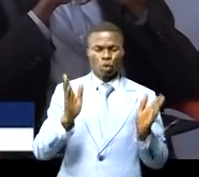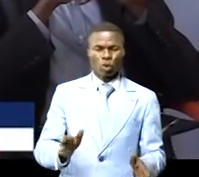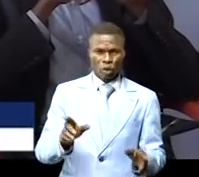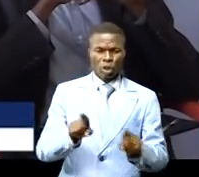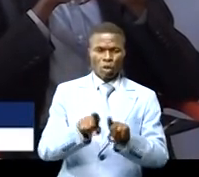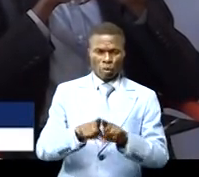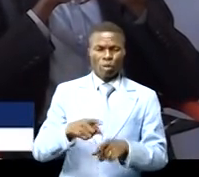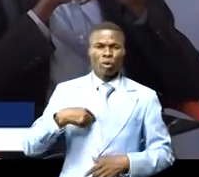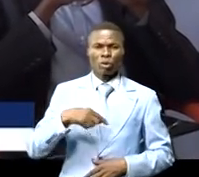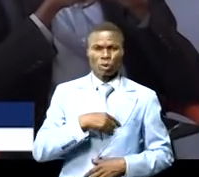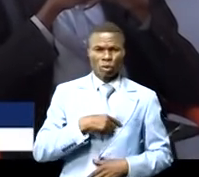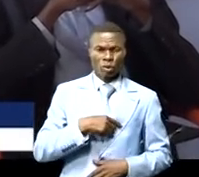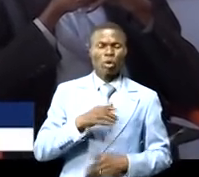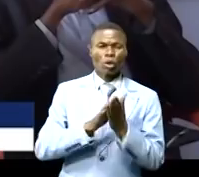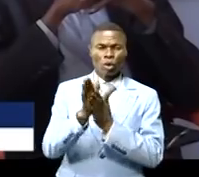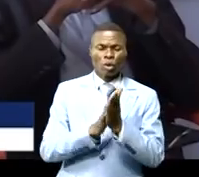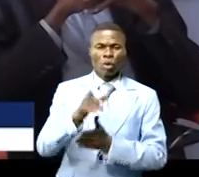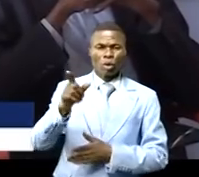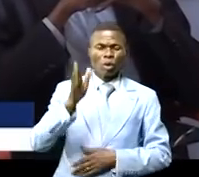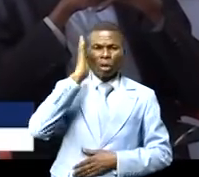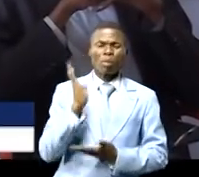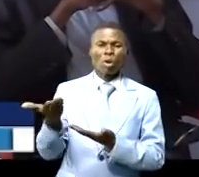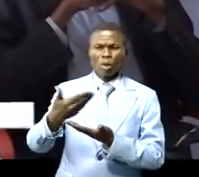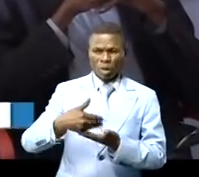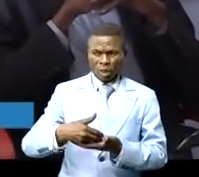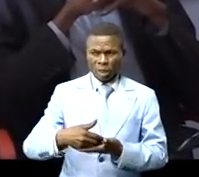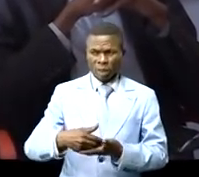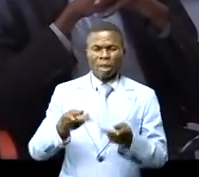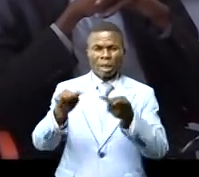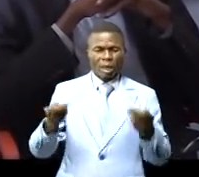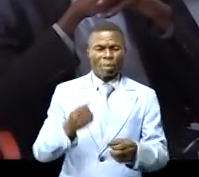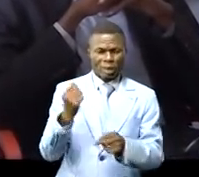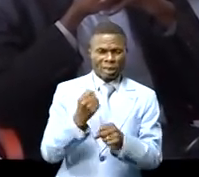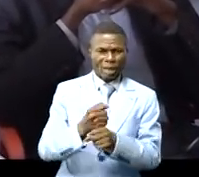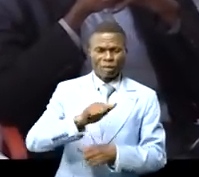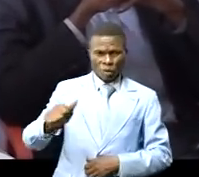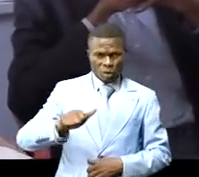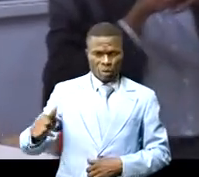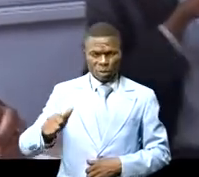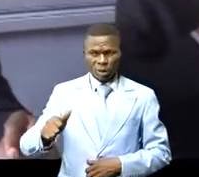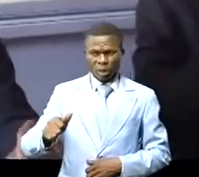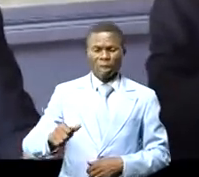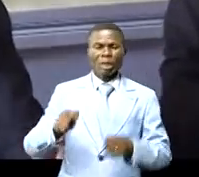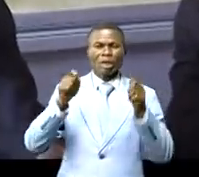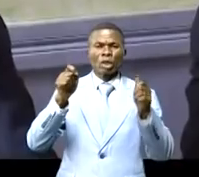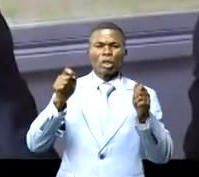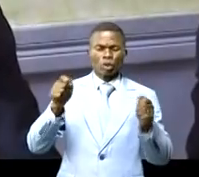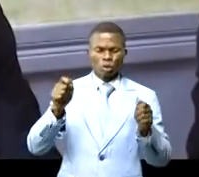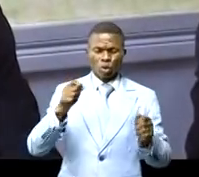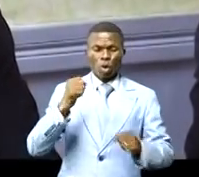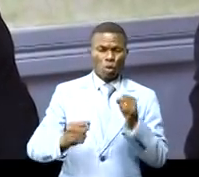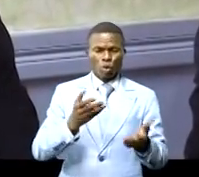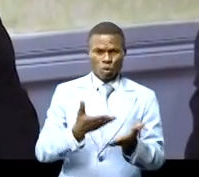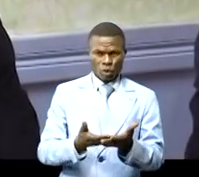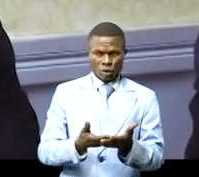sommes et nous lui souhaitons bon retour à son propre domicile qui est la presse active.